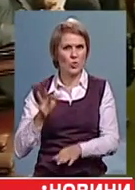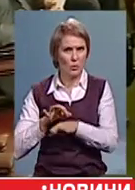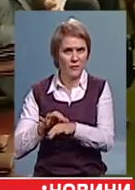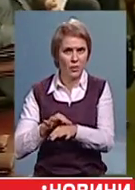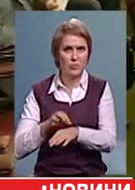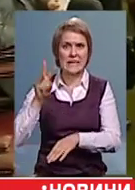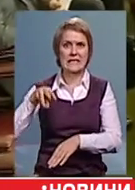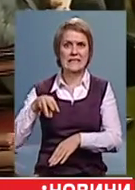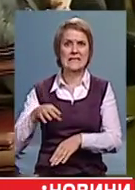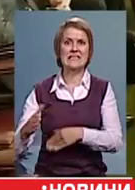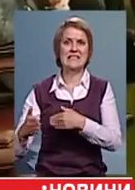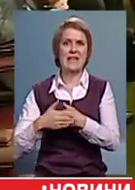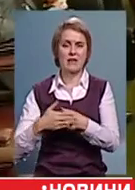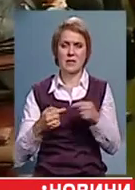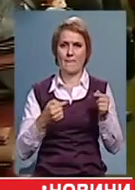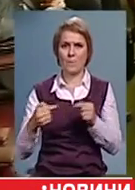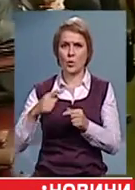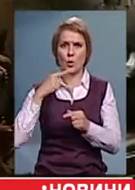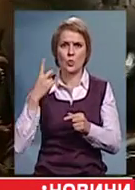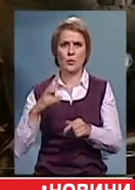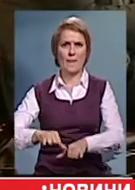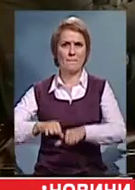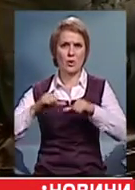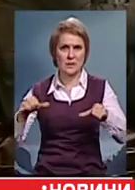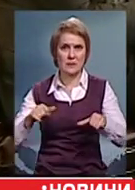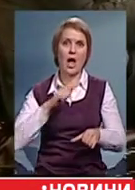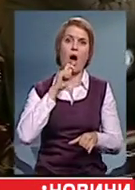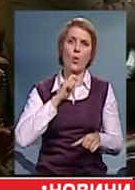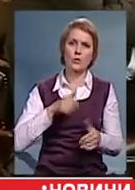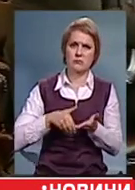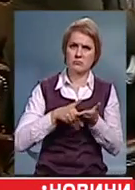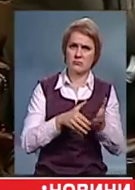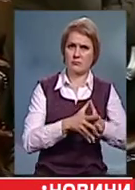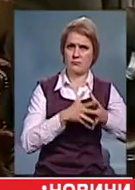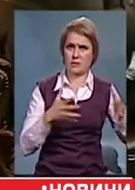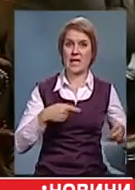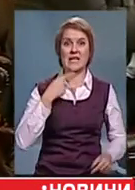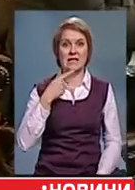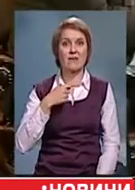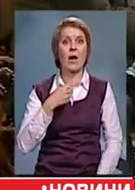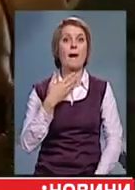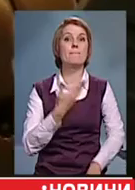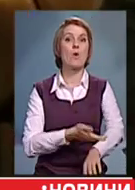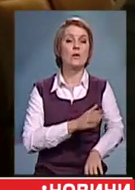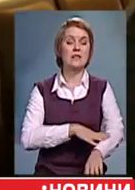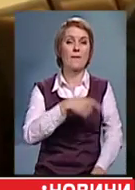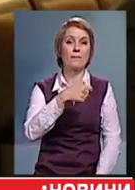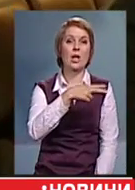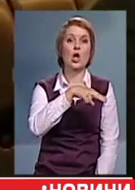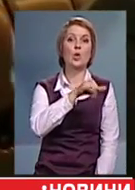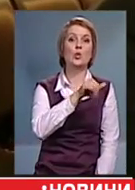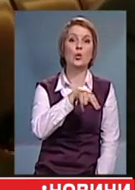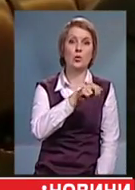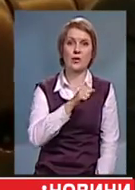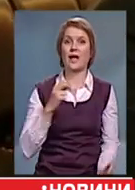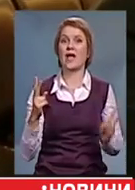Україні збільшити військову допомогу. Про це польський президент Анджей Дуда сказав у Нью-Йорку на зустрічі з Петром Порошенком. Дуда запевнив